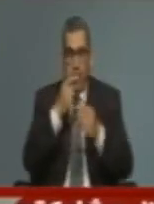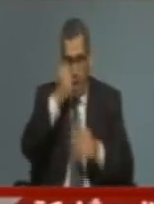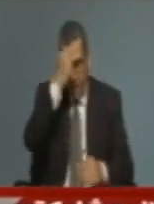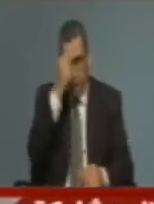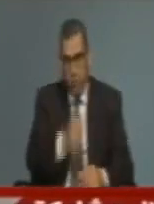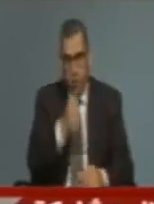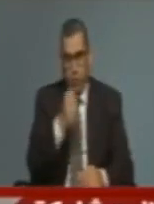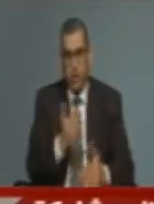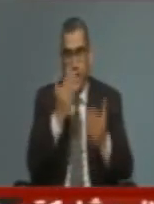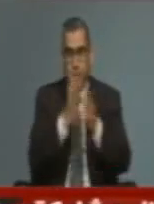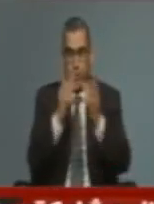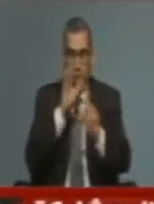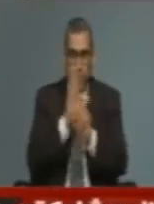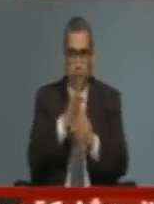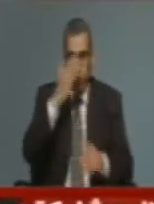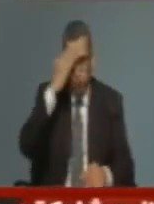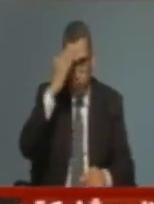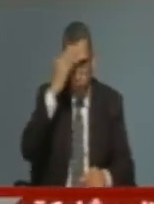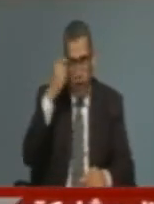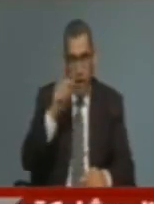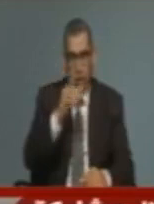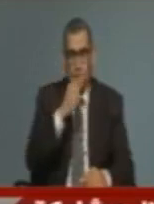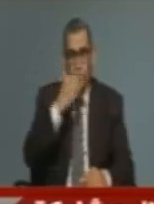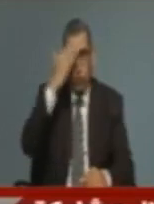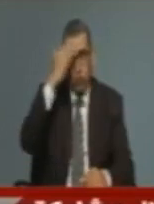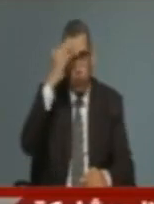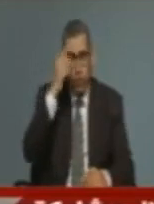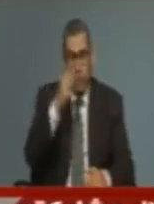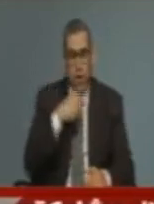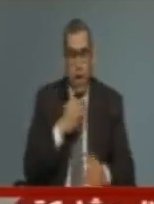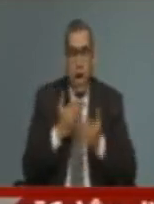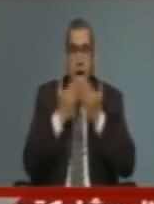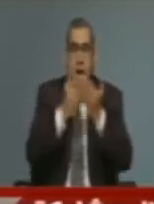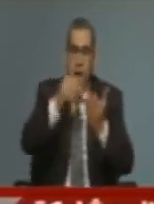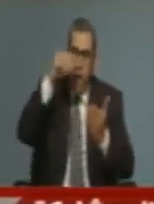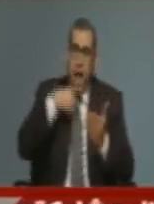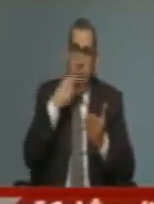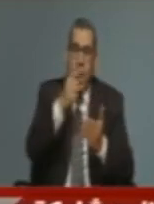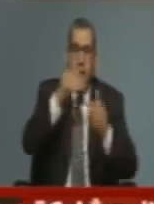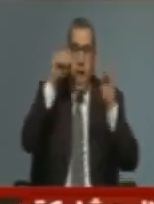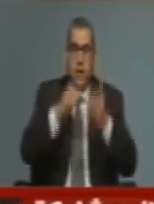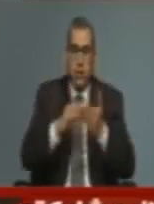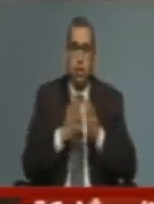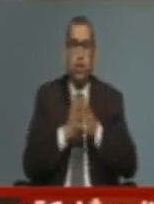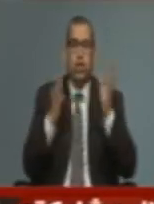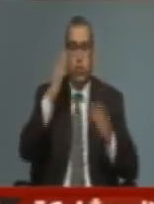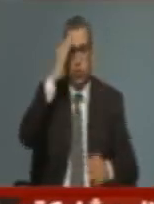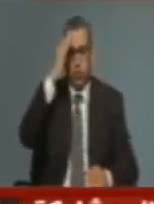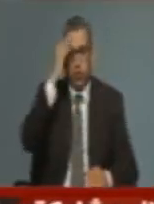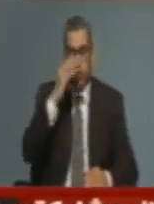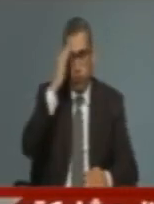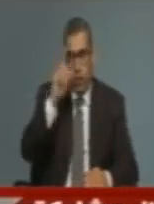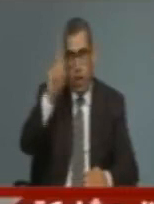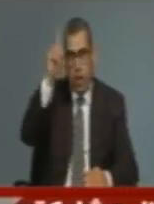ربنا يوفقكم. شكرا يا ريس، ومهما نقول لك شكرا مش هنقدر نوفي اي حاجه من اللي حضرتك عملتها لينا. اشكري لربنا سبحانه وتعالى. نشكر